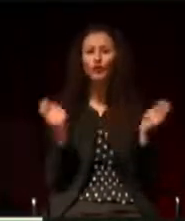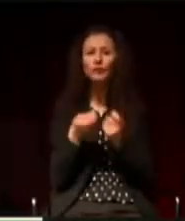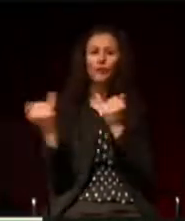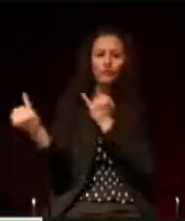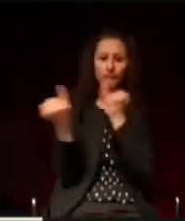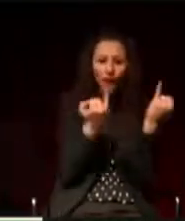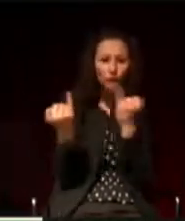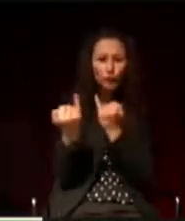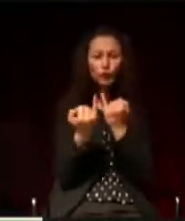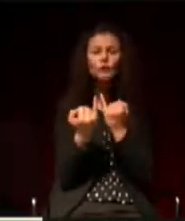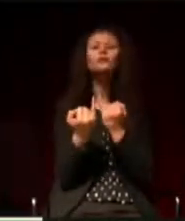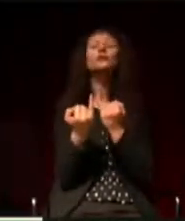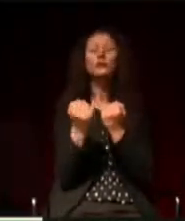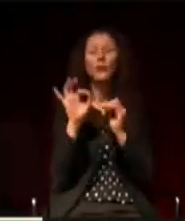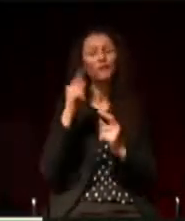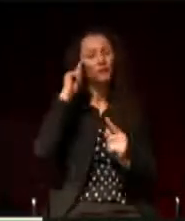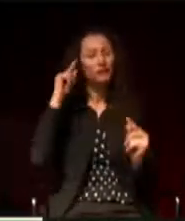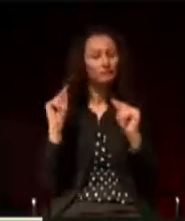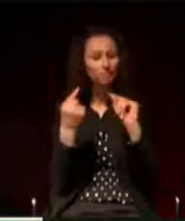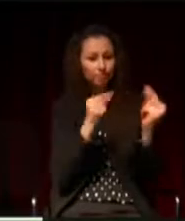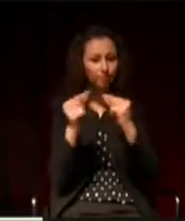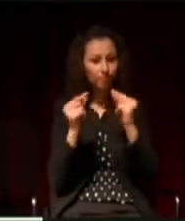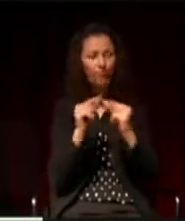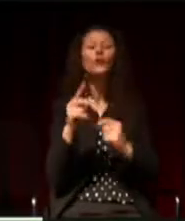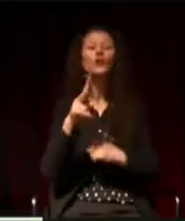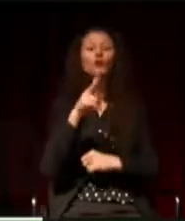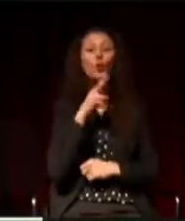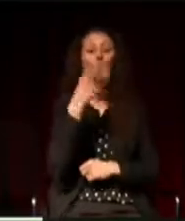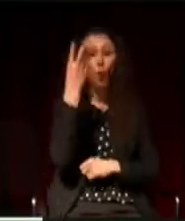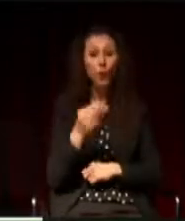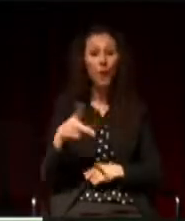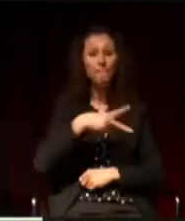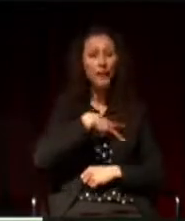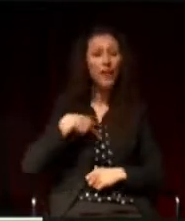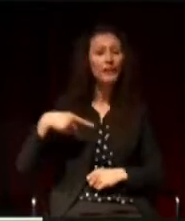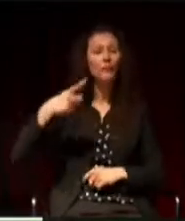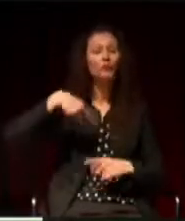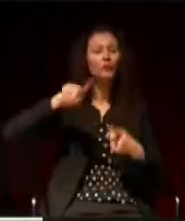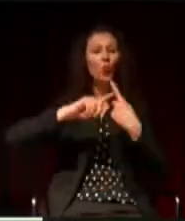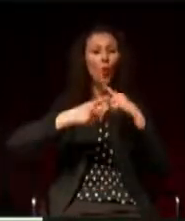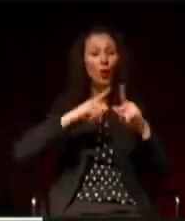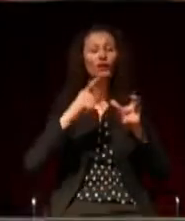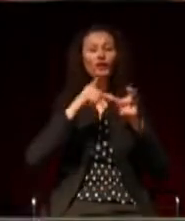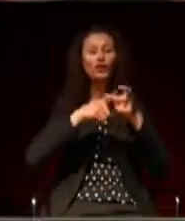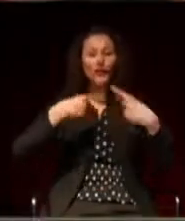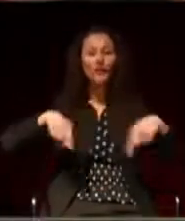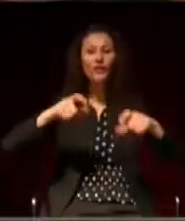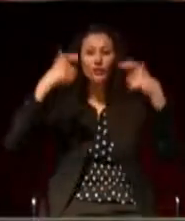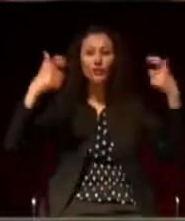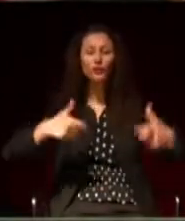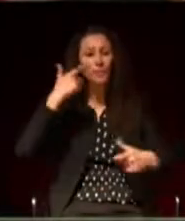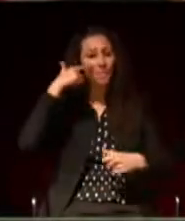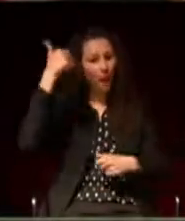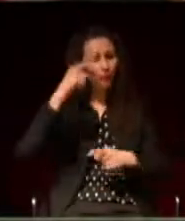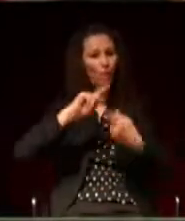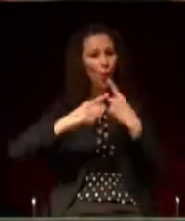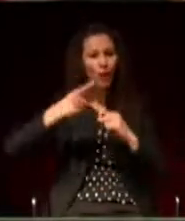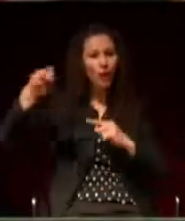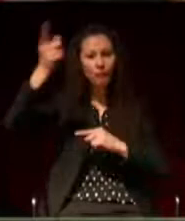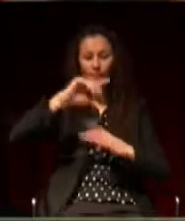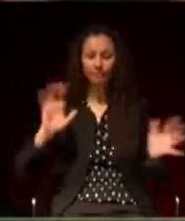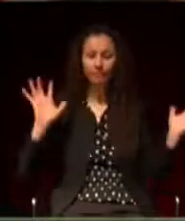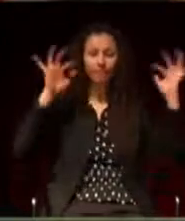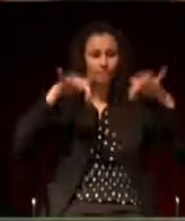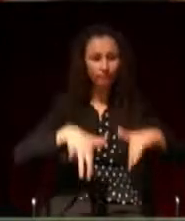çalışmayı tartıştık ve üzerinde istişare ettik. Son olarak belediyemiz bürokratları ile Çevre ve Şehircilik Bakanlığımız bürokratları bir